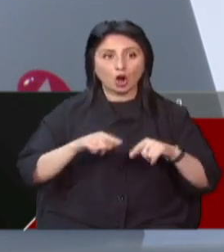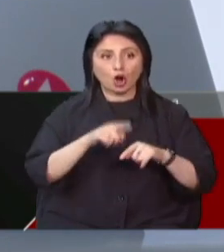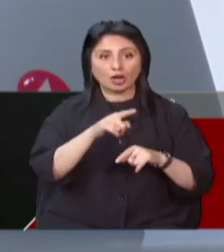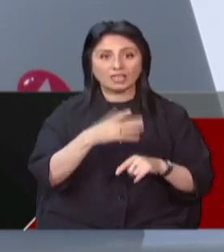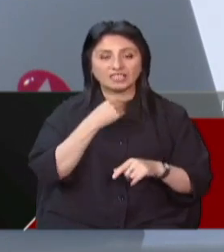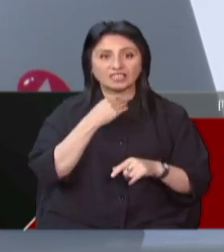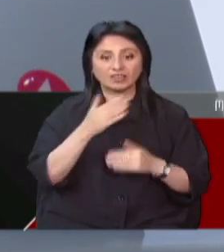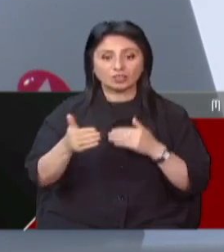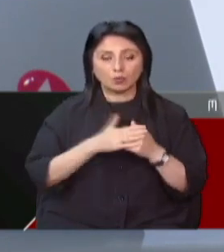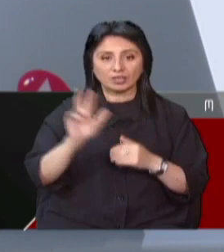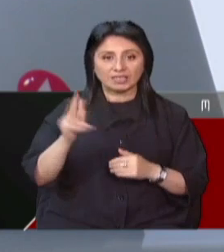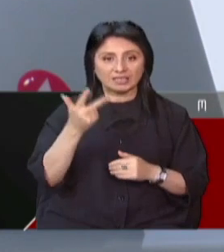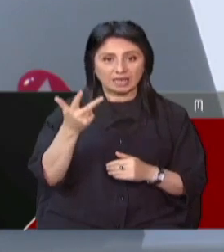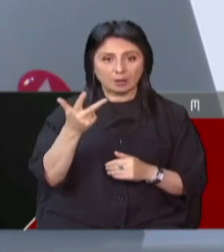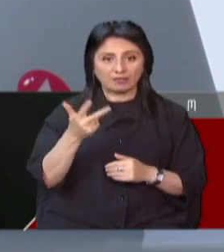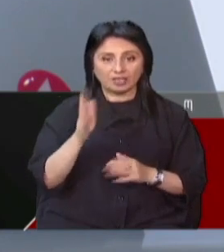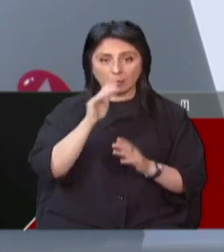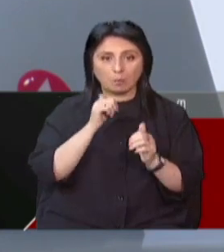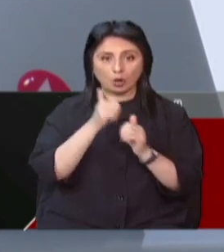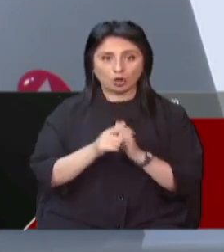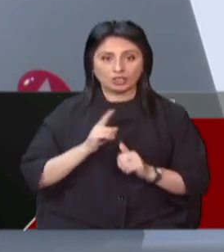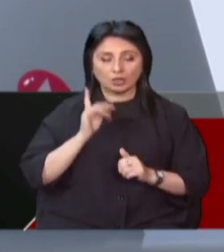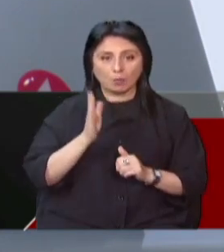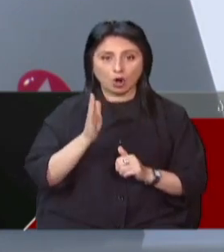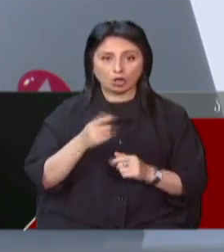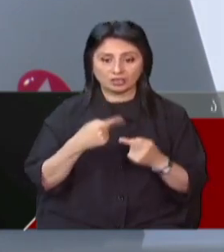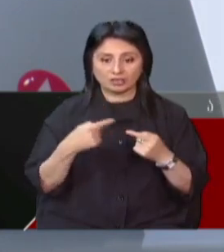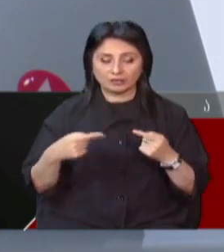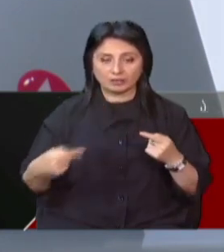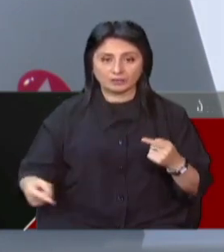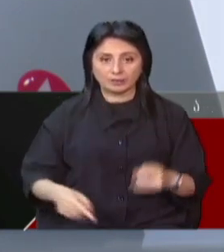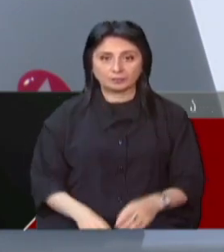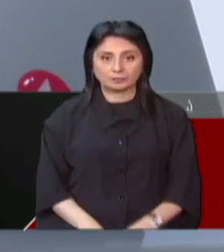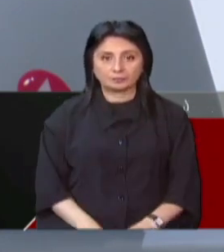ორგანიზაციისგან ვილნიუსის მოახლოებულ სამიზე? Პროგნოზები და მოლოდინები არაერთგვაროვანია.